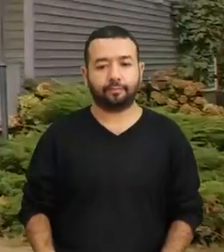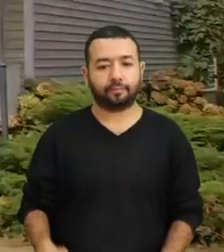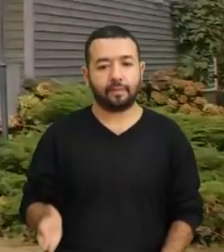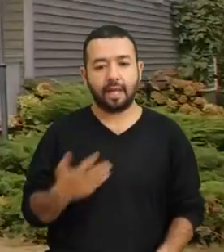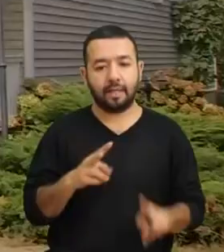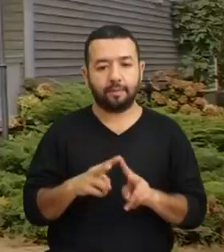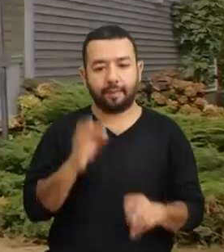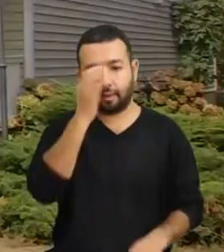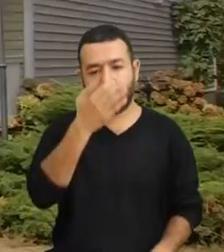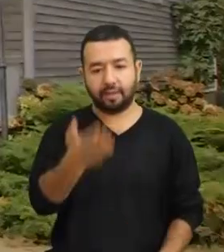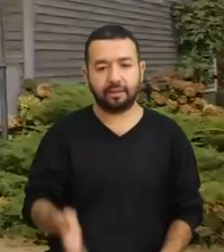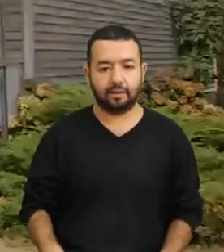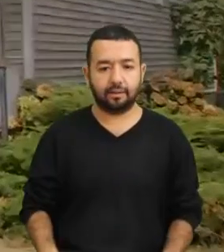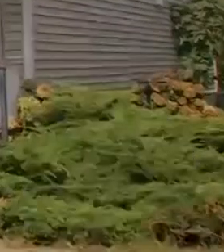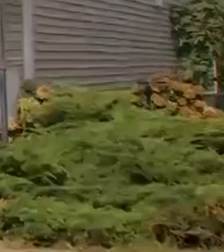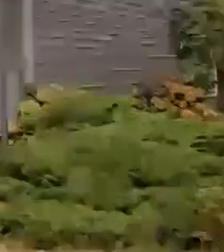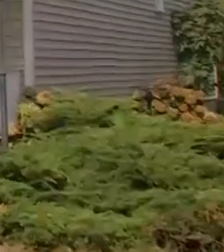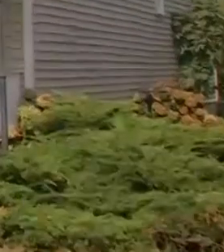Hadi Mehmet, kolay gelsin.